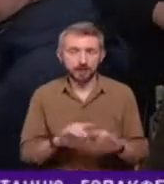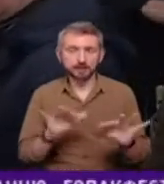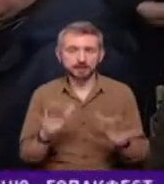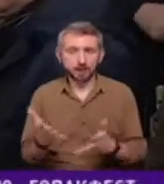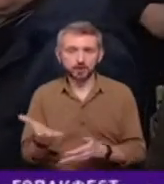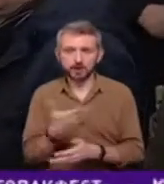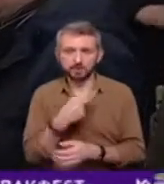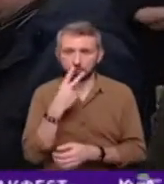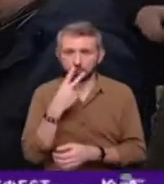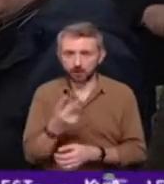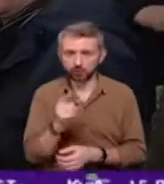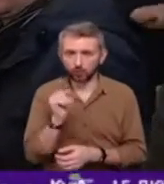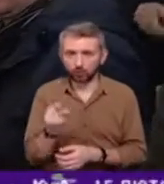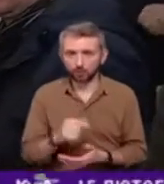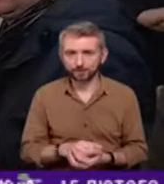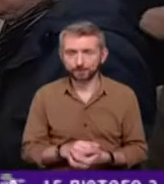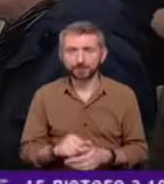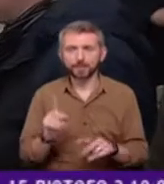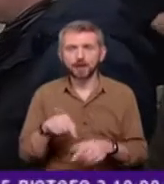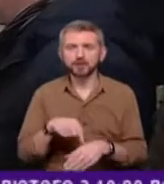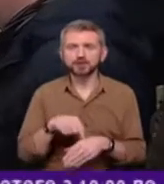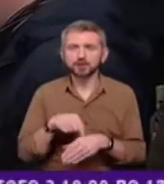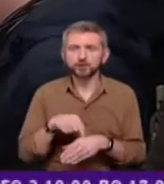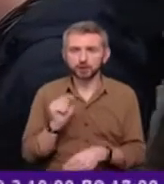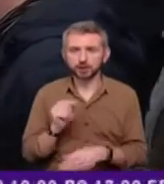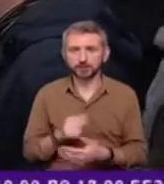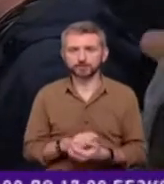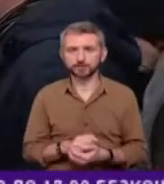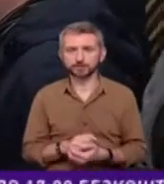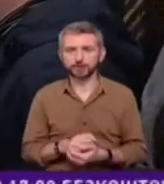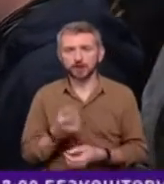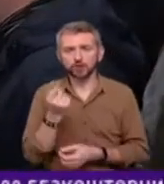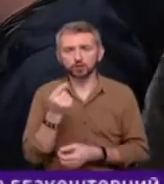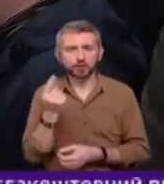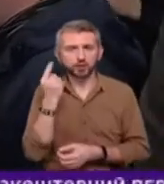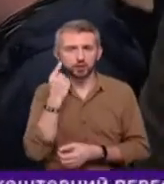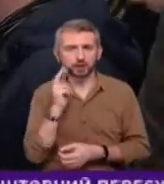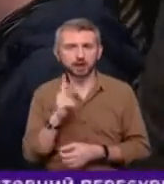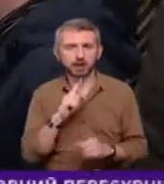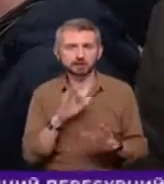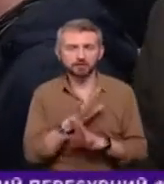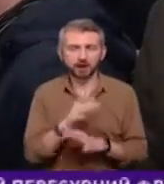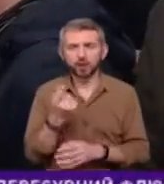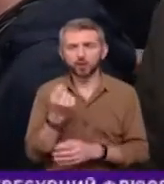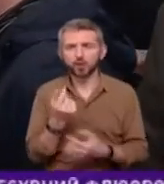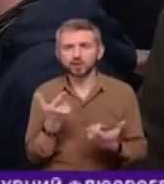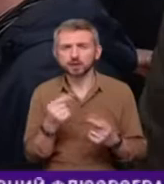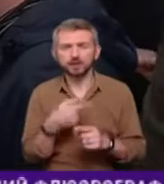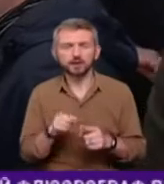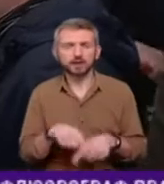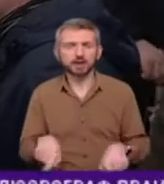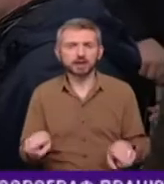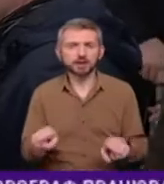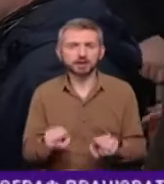ми побачили його, навіть відчули, от, трошки чули, як співає, трошки десь, і це